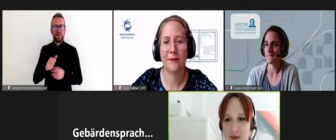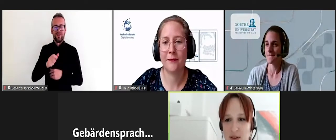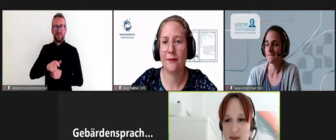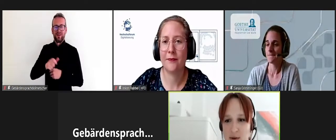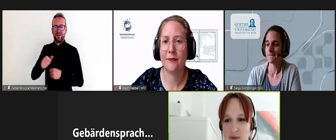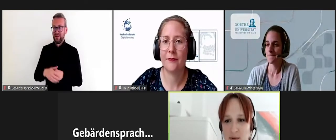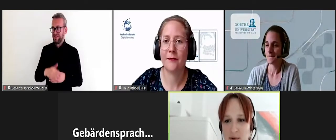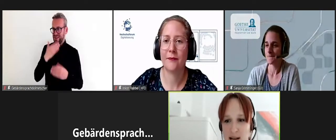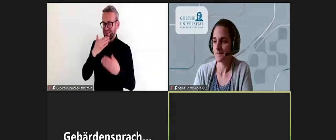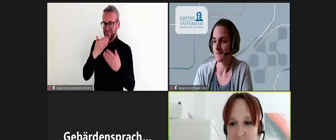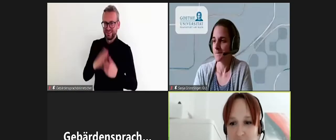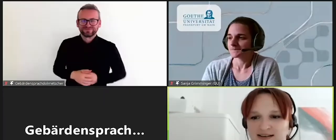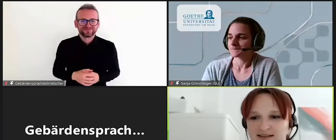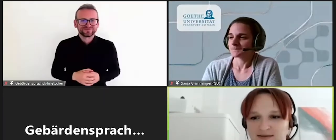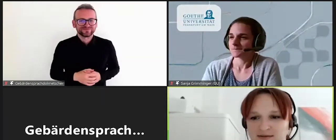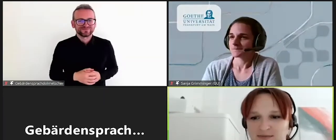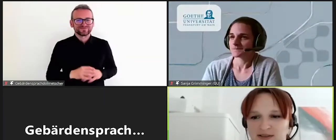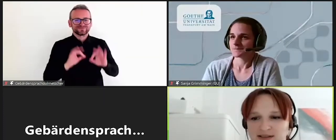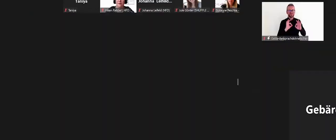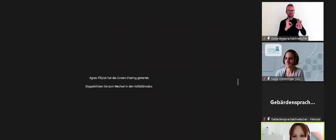funktioniert so wie geplant.